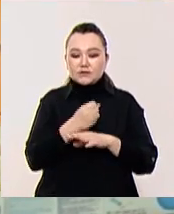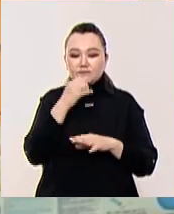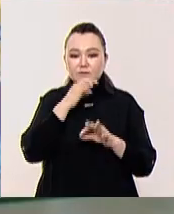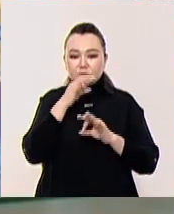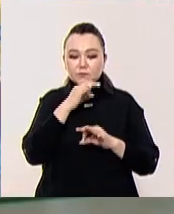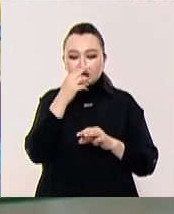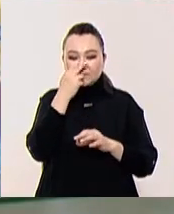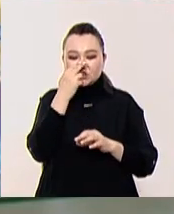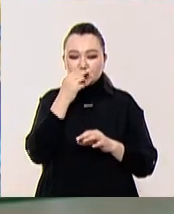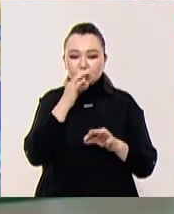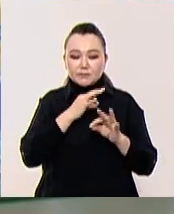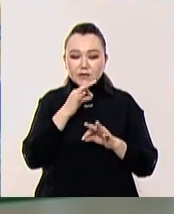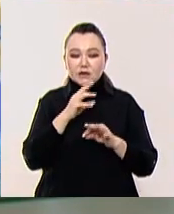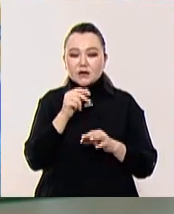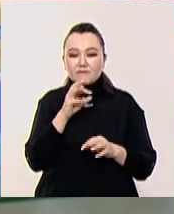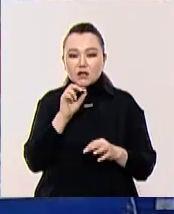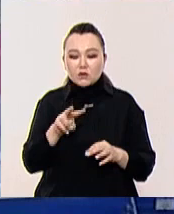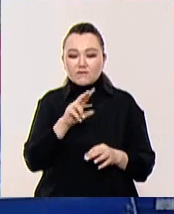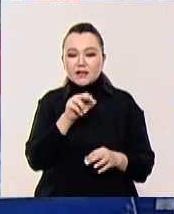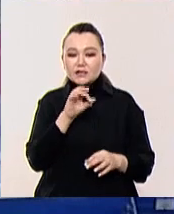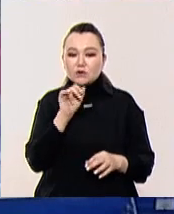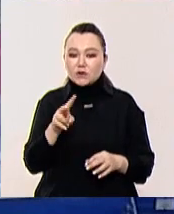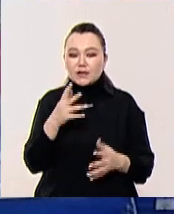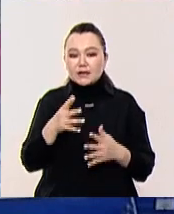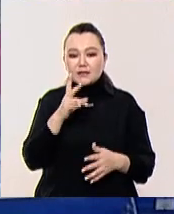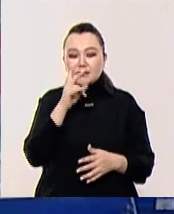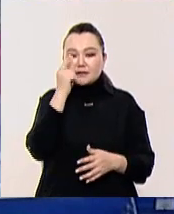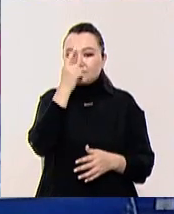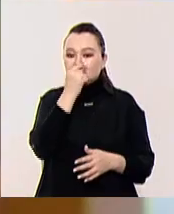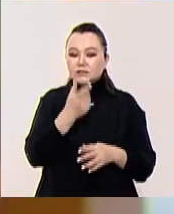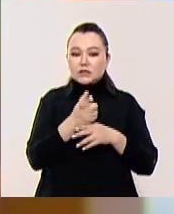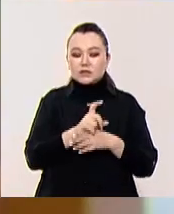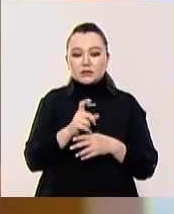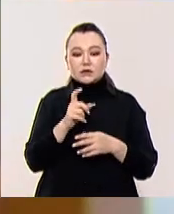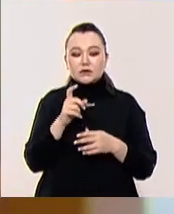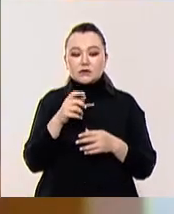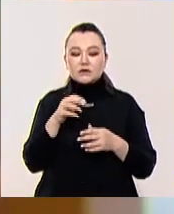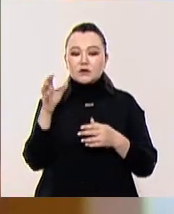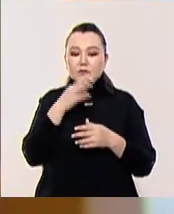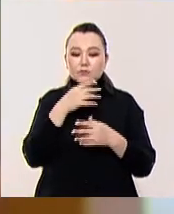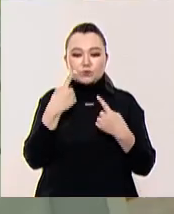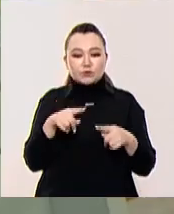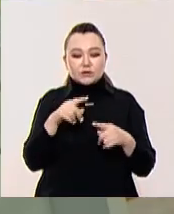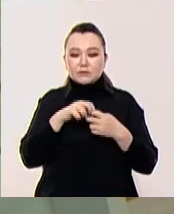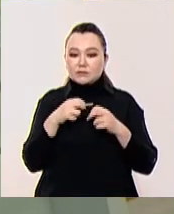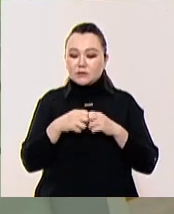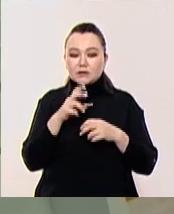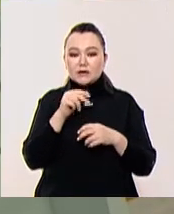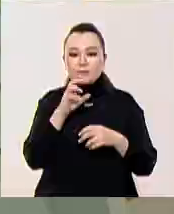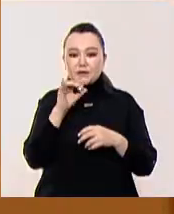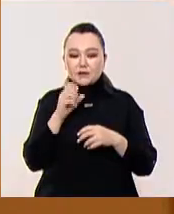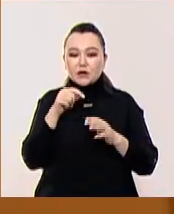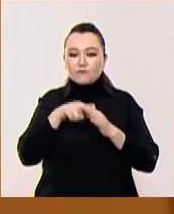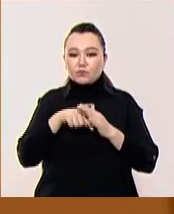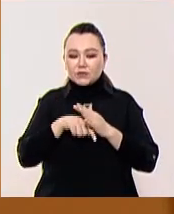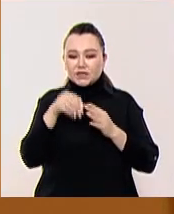аптеках привычные препараты – карвалол, валидол или нафтизин. Но это внешние причины дефицита. Кабиридзе заявила и о